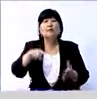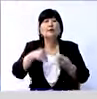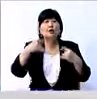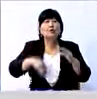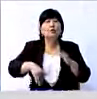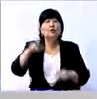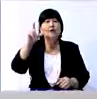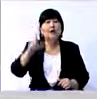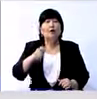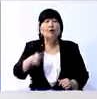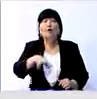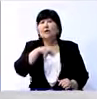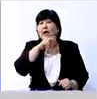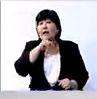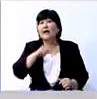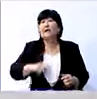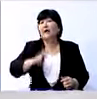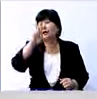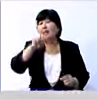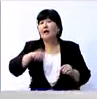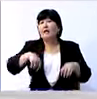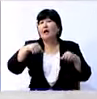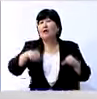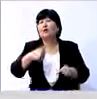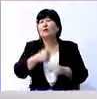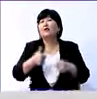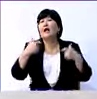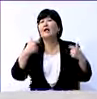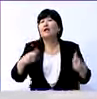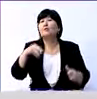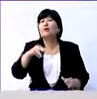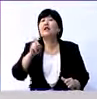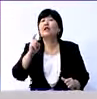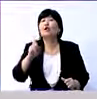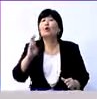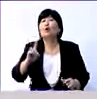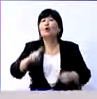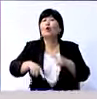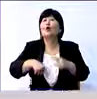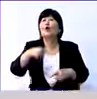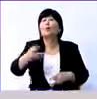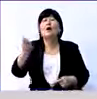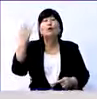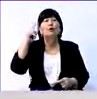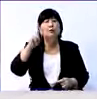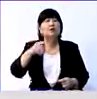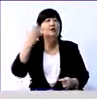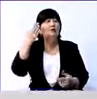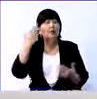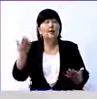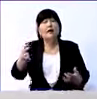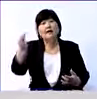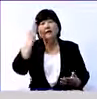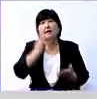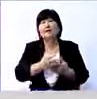өскен азамат, оның Корея империясы кезінде даңқты қолбасшысы болған генерал Мин Хингоның ұрпағы екендігін біреу білсе біреу білмес. Еске